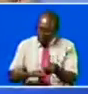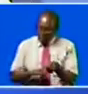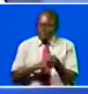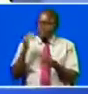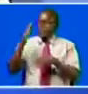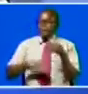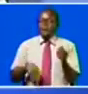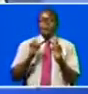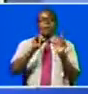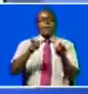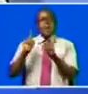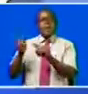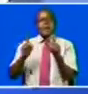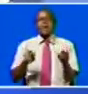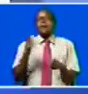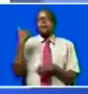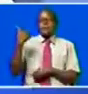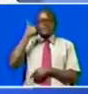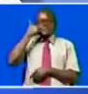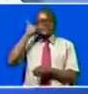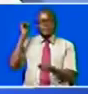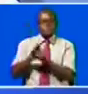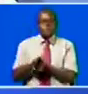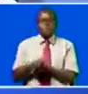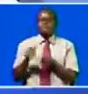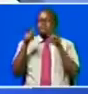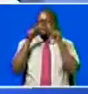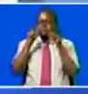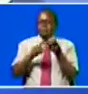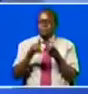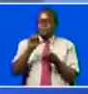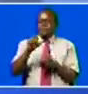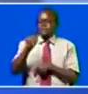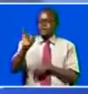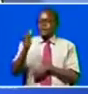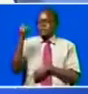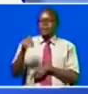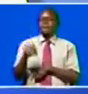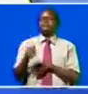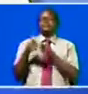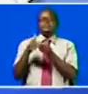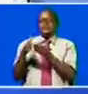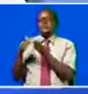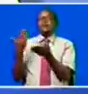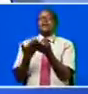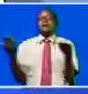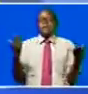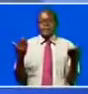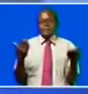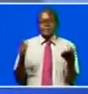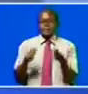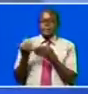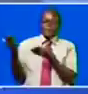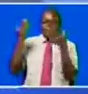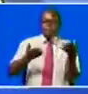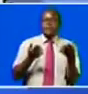kuliko kutapatapa. Ndio unaona magonjwa yamezidi saizi, ukimwi, kisonono, kwa sababu watu wanakula huku, wanakula huku, wanakula huku, alafu unawaletea